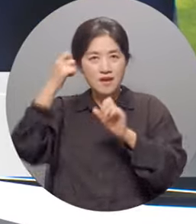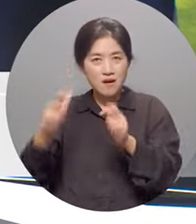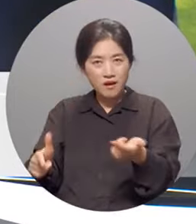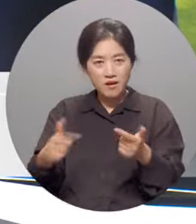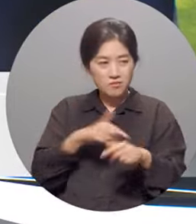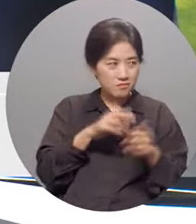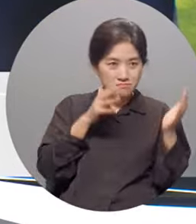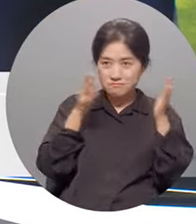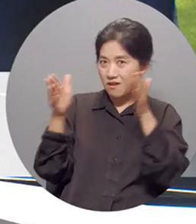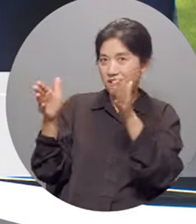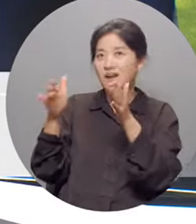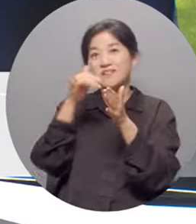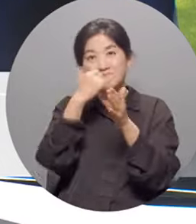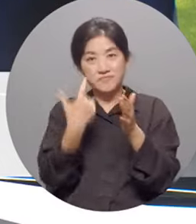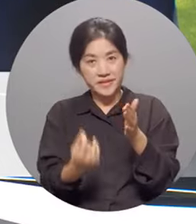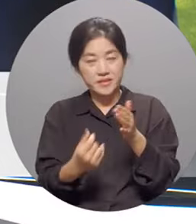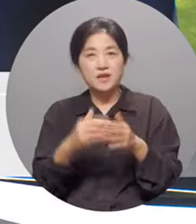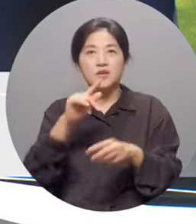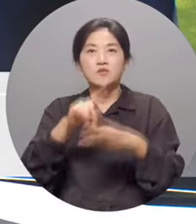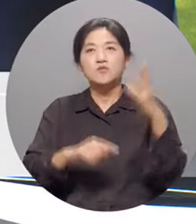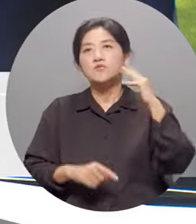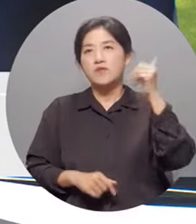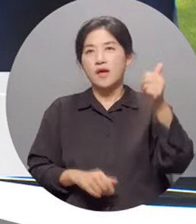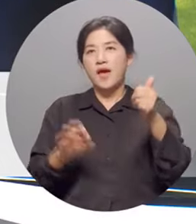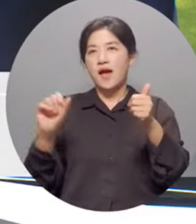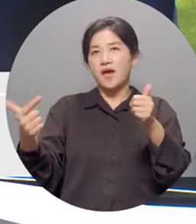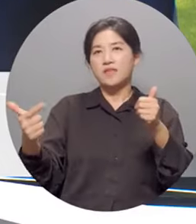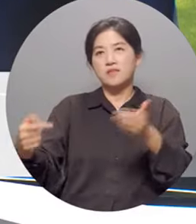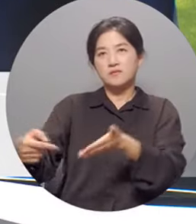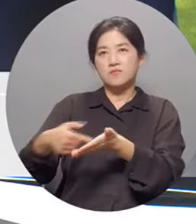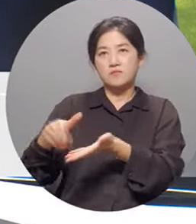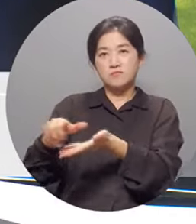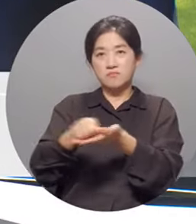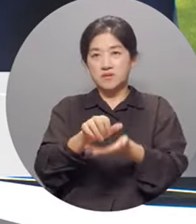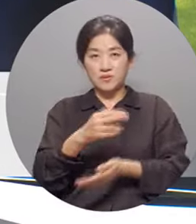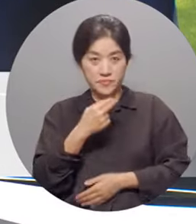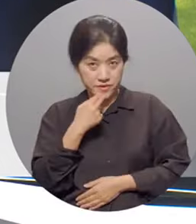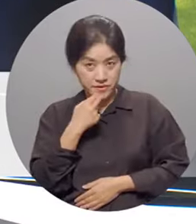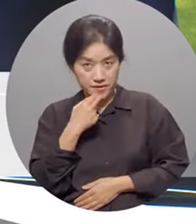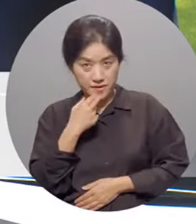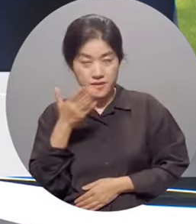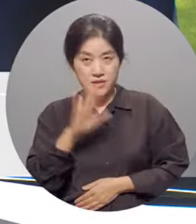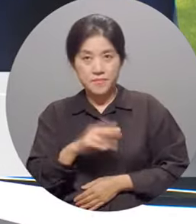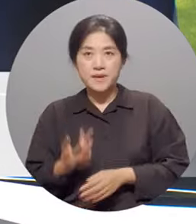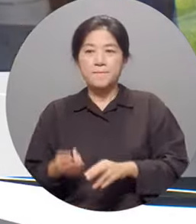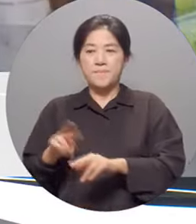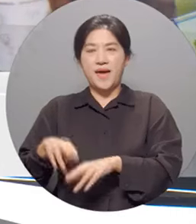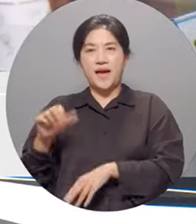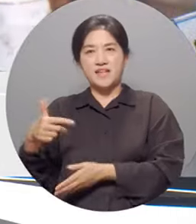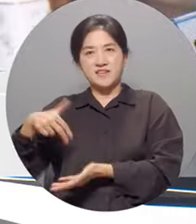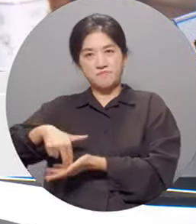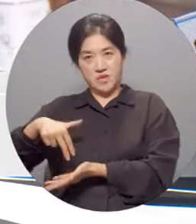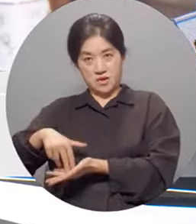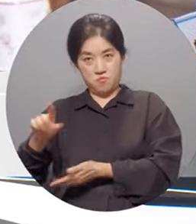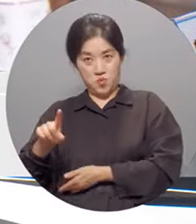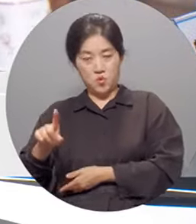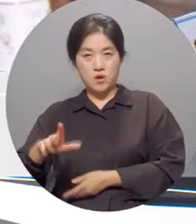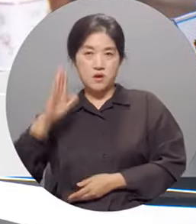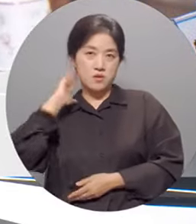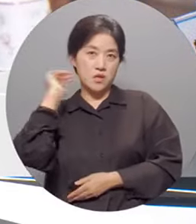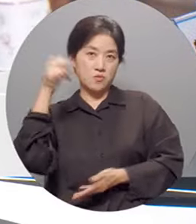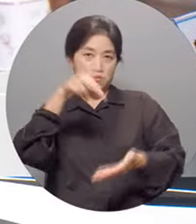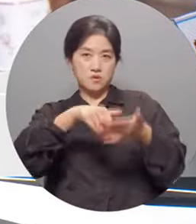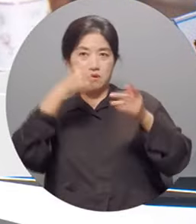더 주목을 받았습니다. 윤 대통령이 한 대표의 의견을 수용하지 않았지만 막 취임한 한 대표 입장에선